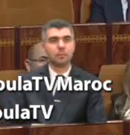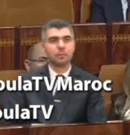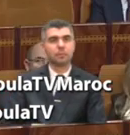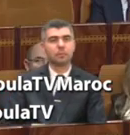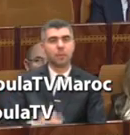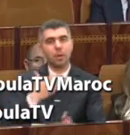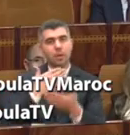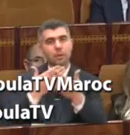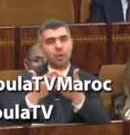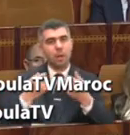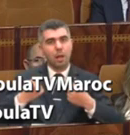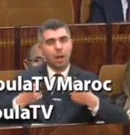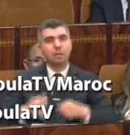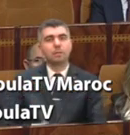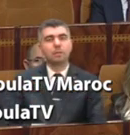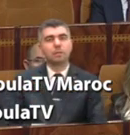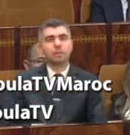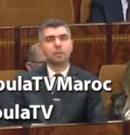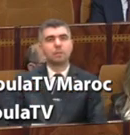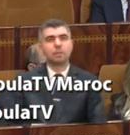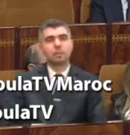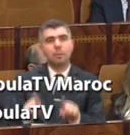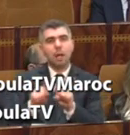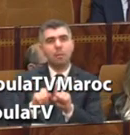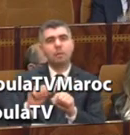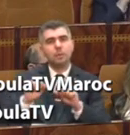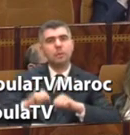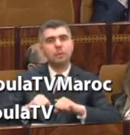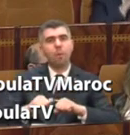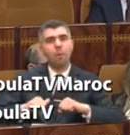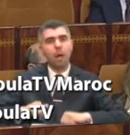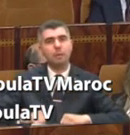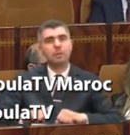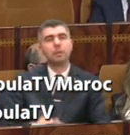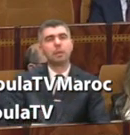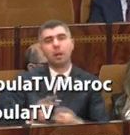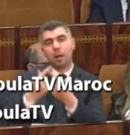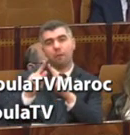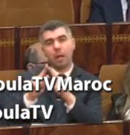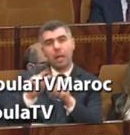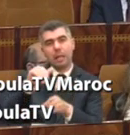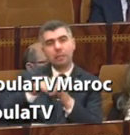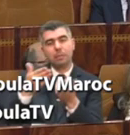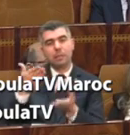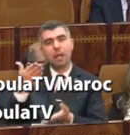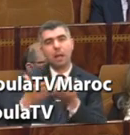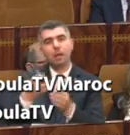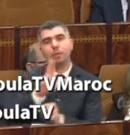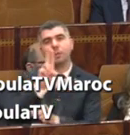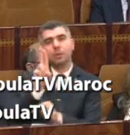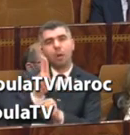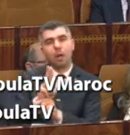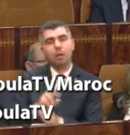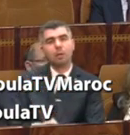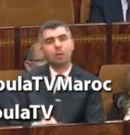شكرا السيد رئيس. في الحقيقة السيد وزير الدولة، يهمنا فريق الاستقلالي كثيرا، نسألكم حول